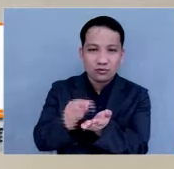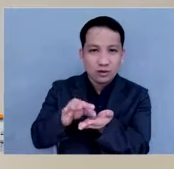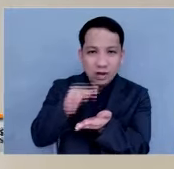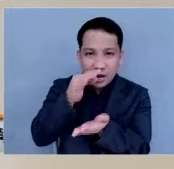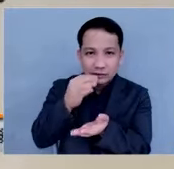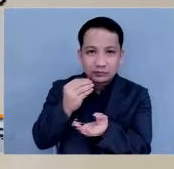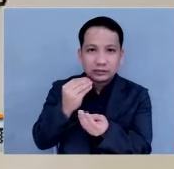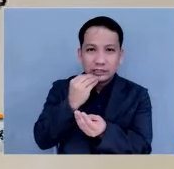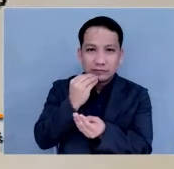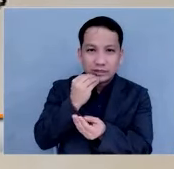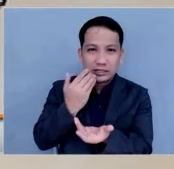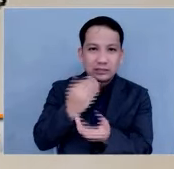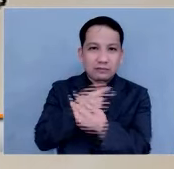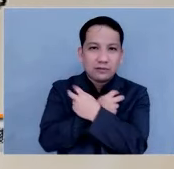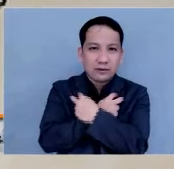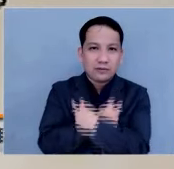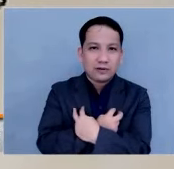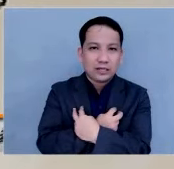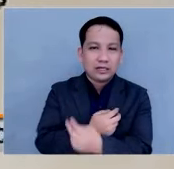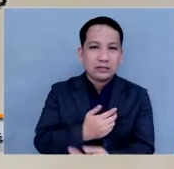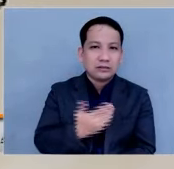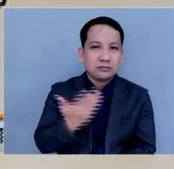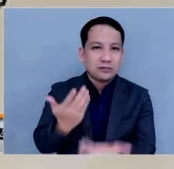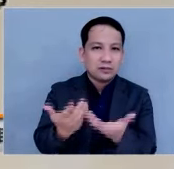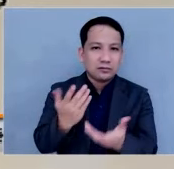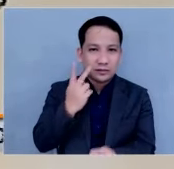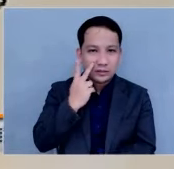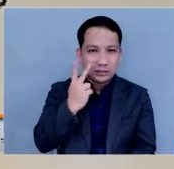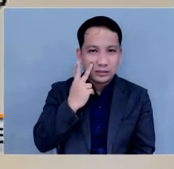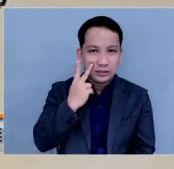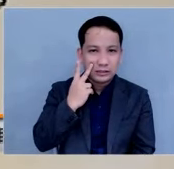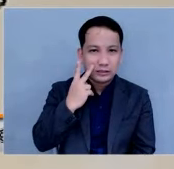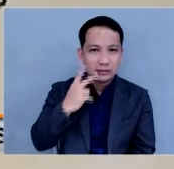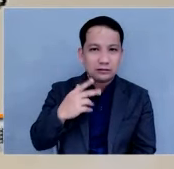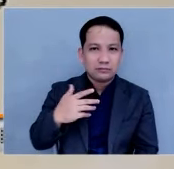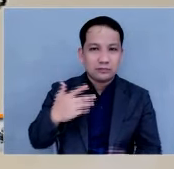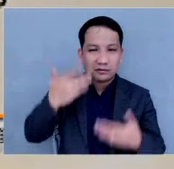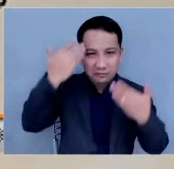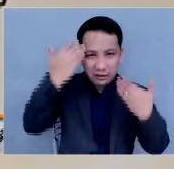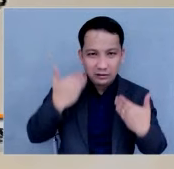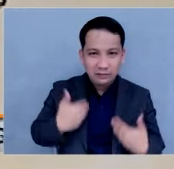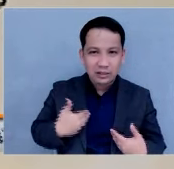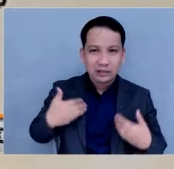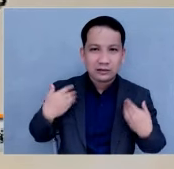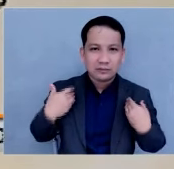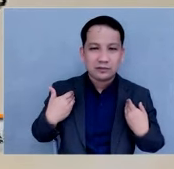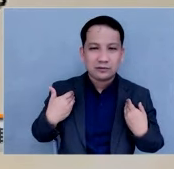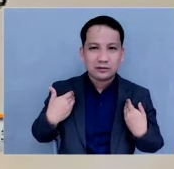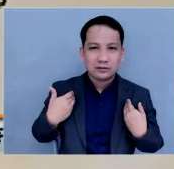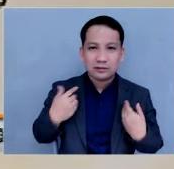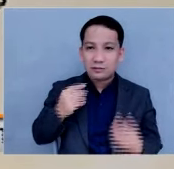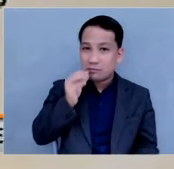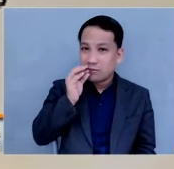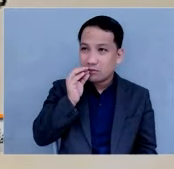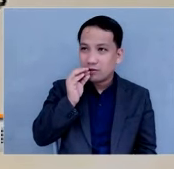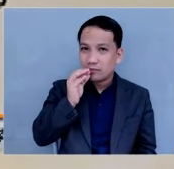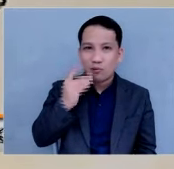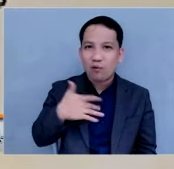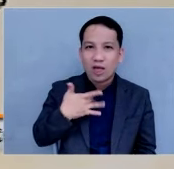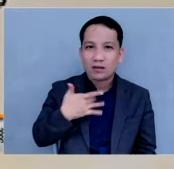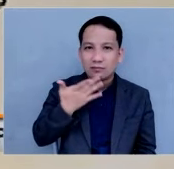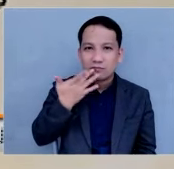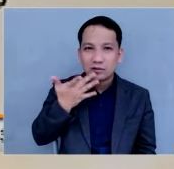self-based poisoning. Ang mga symptoms niyan ay numbness. Namamanid ang, lalo na dito sa may tibig, pamamanid ng buong